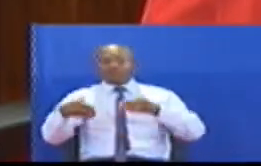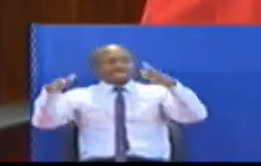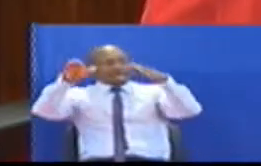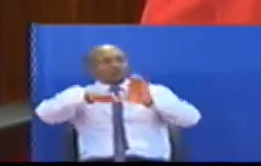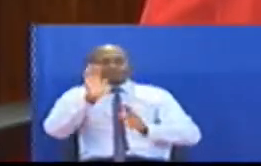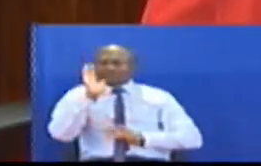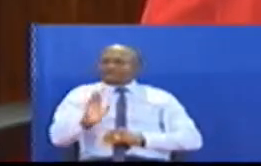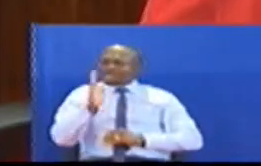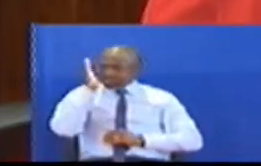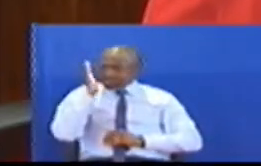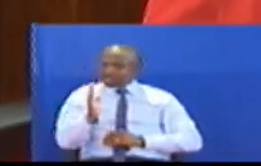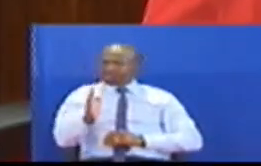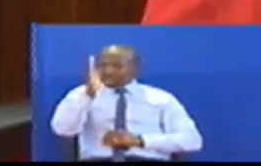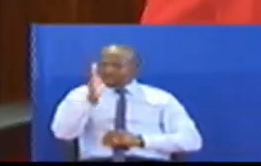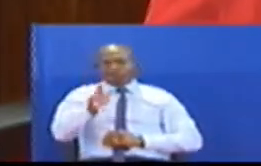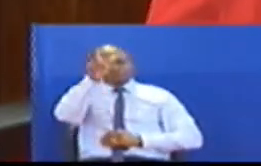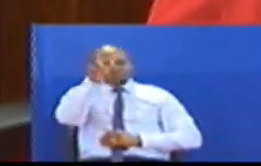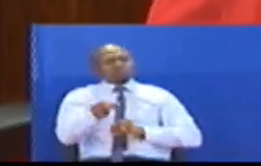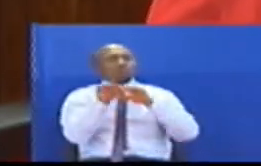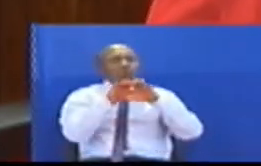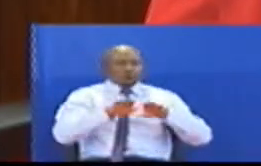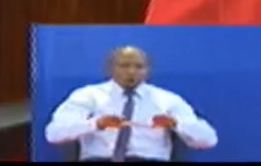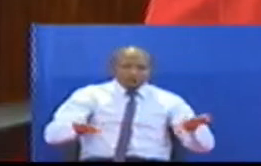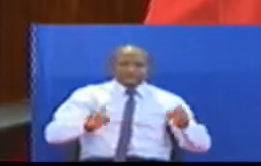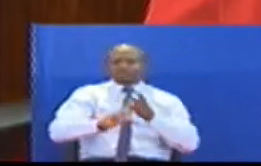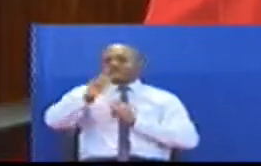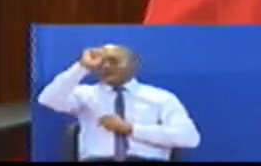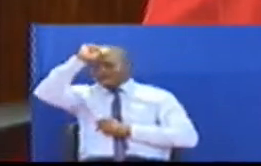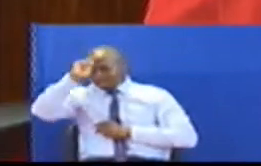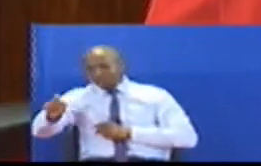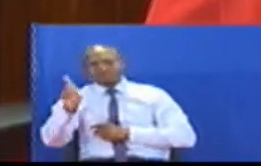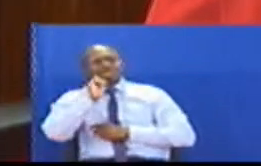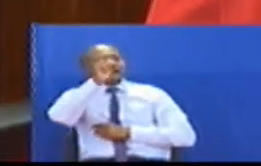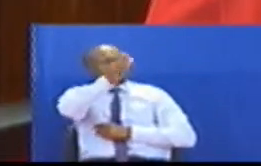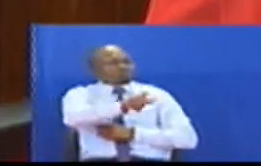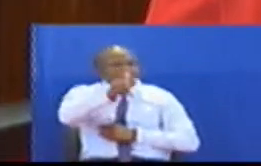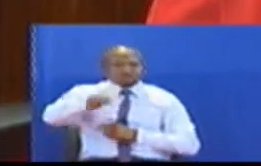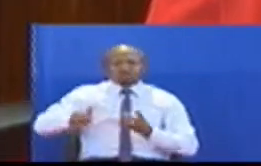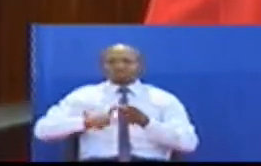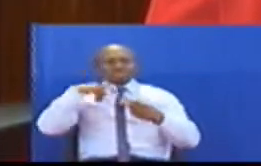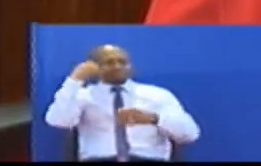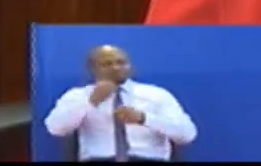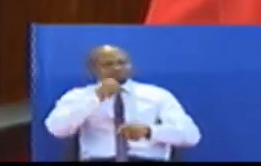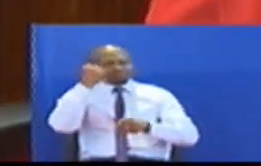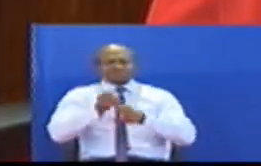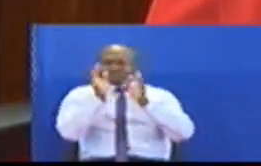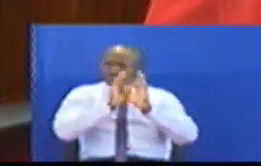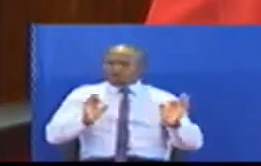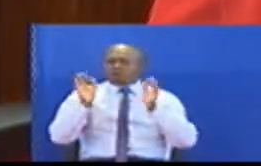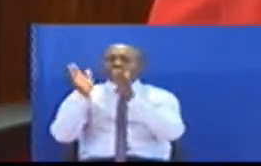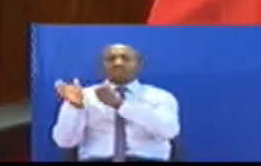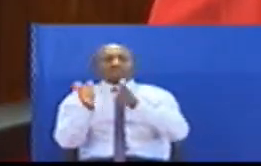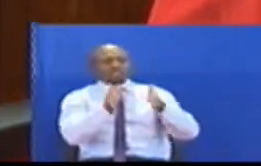kuwa Majaliwa, mtu mpole, mtu anayeheshimu kila mtu, mtu anayefanya kazi zake kwa utaratibu